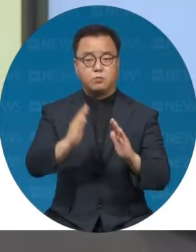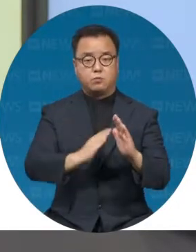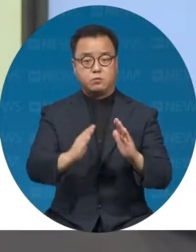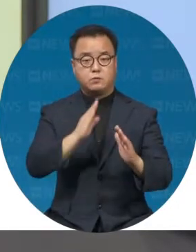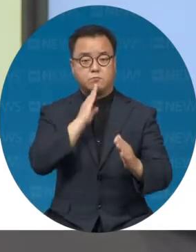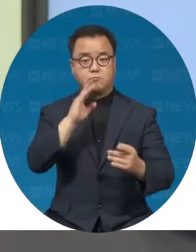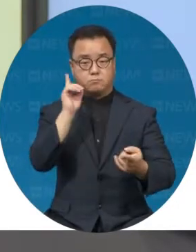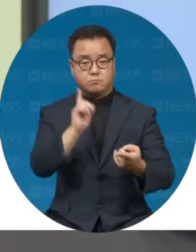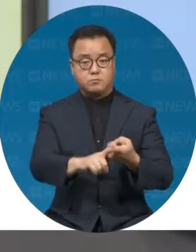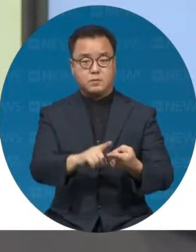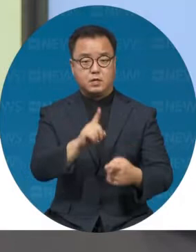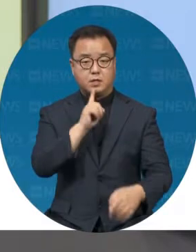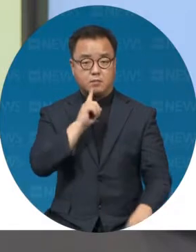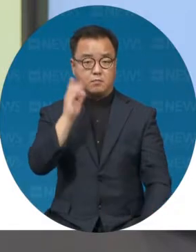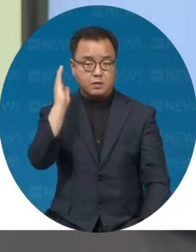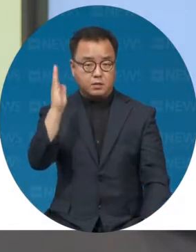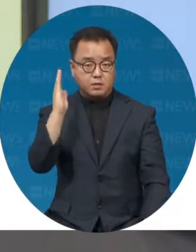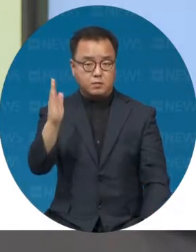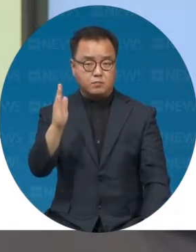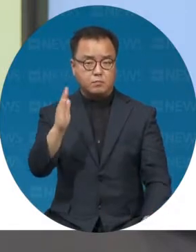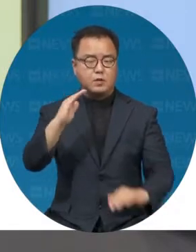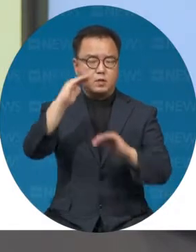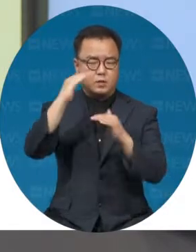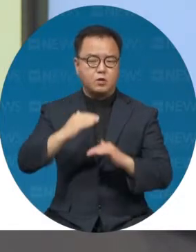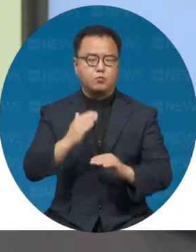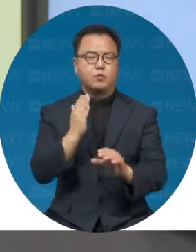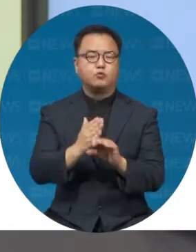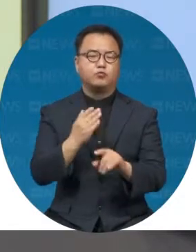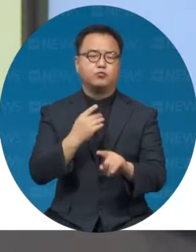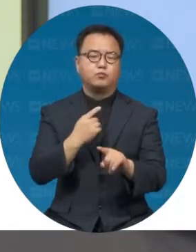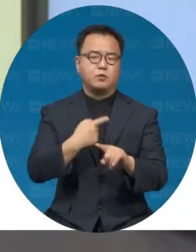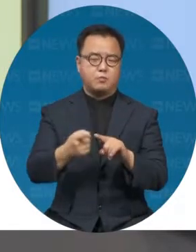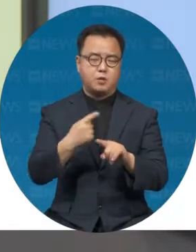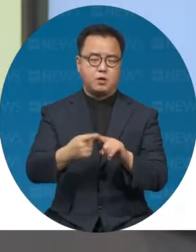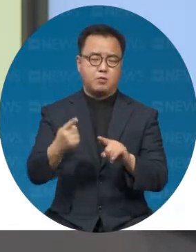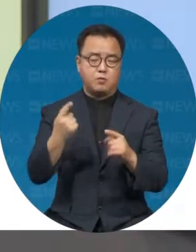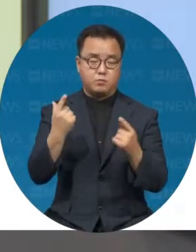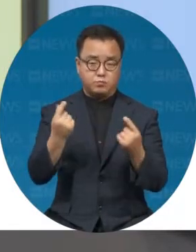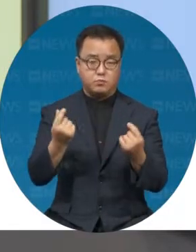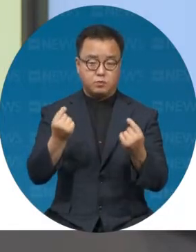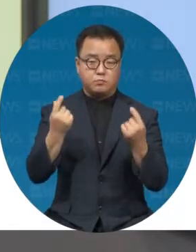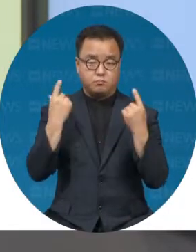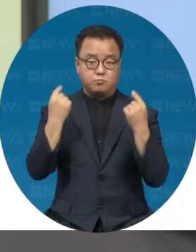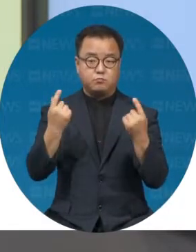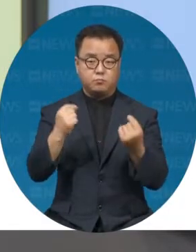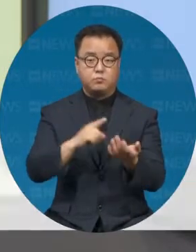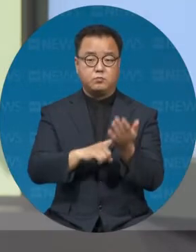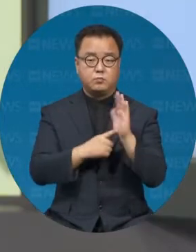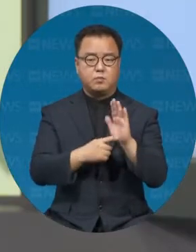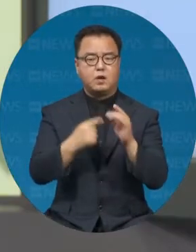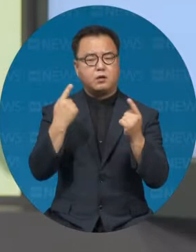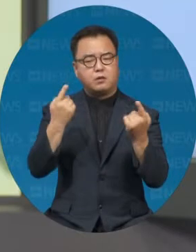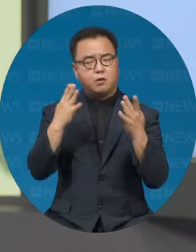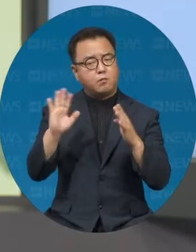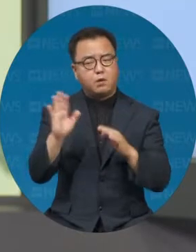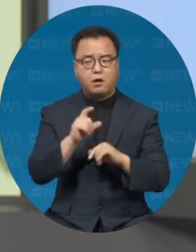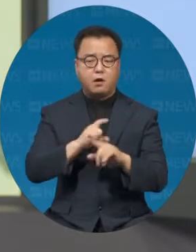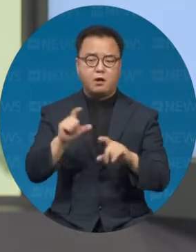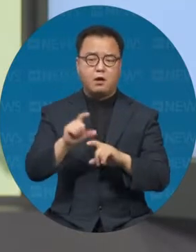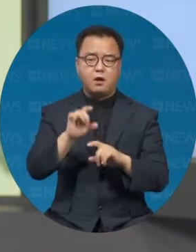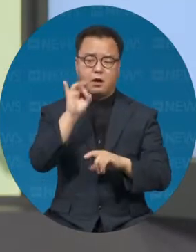강조하면서 내용은 중간 발표와 동일했습니다 대학들은 더욱 더 납득하기 어렵다는 입장입니다